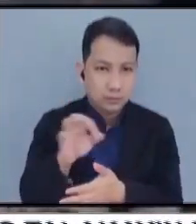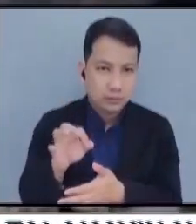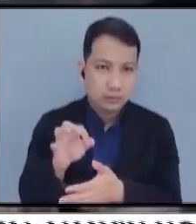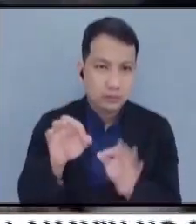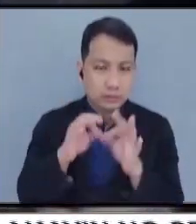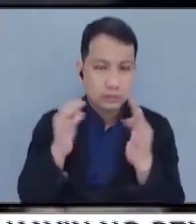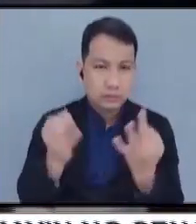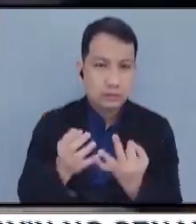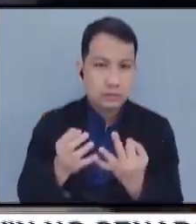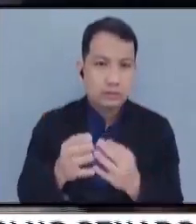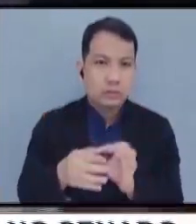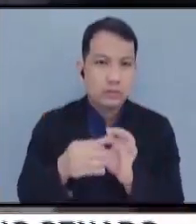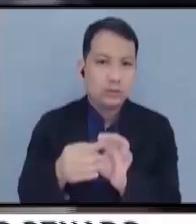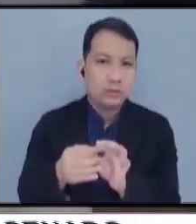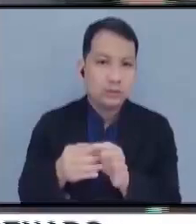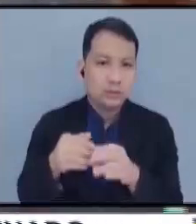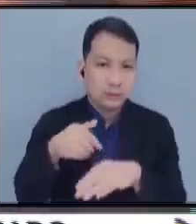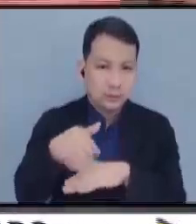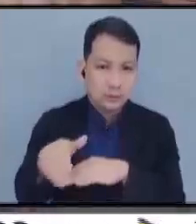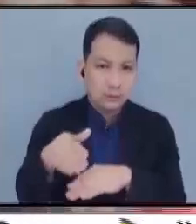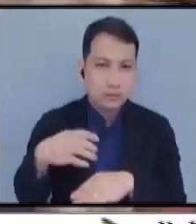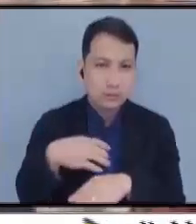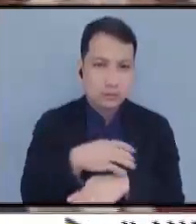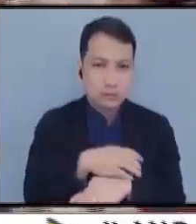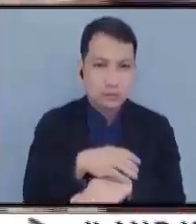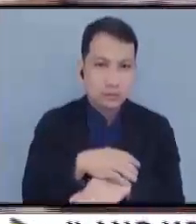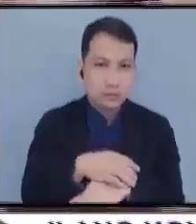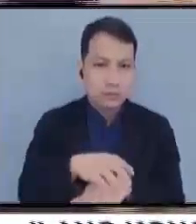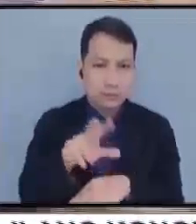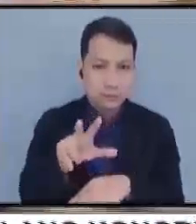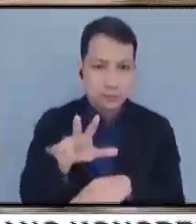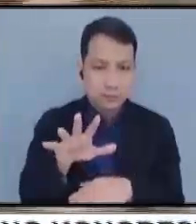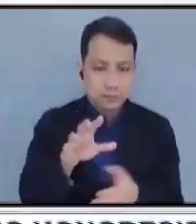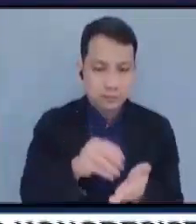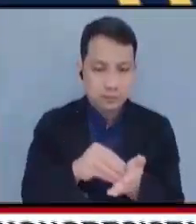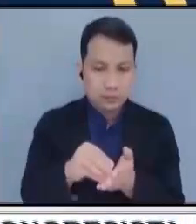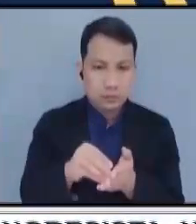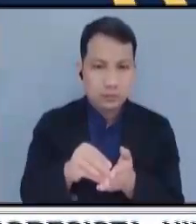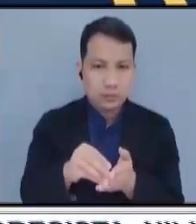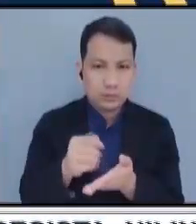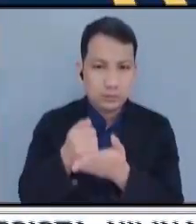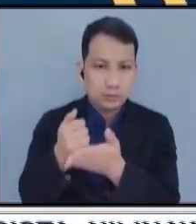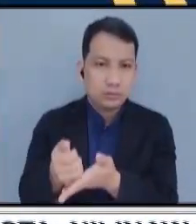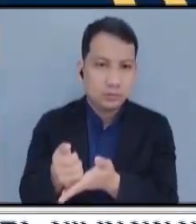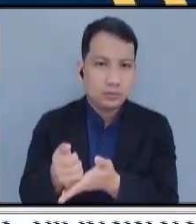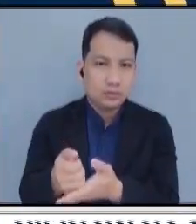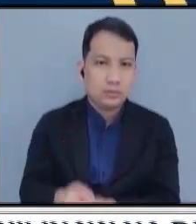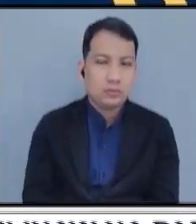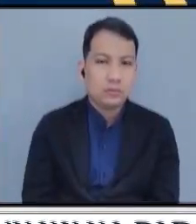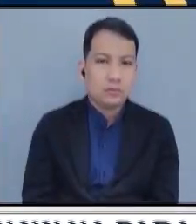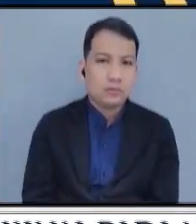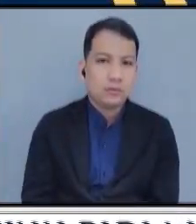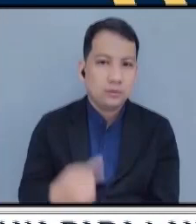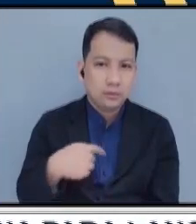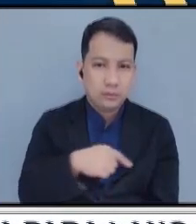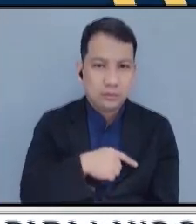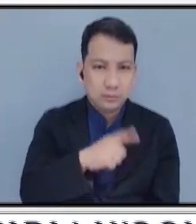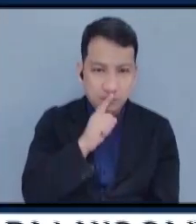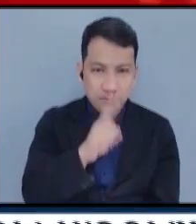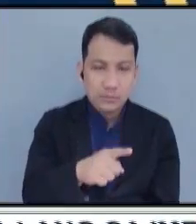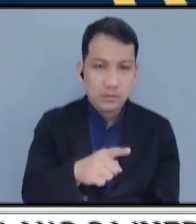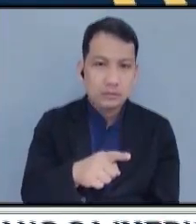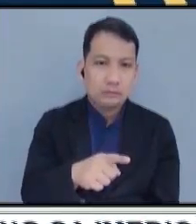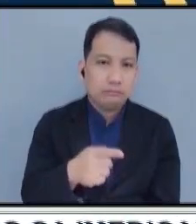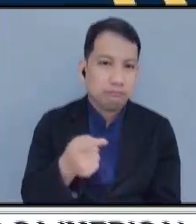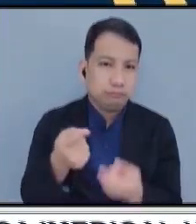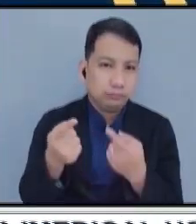naapektuhan, agad nagkasa ang house leader ng nasa 35 million pesos na halaga ng tulong. Sabi ni Romualdez, ikinalulungkot niya ang nangyari at